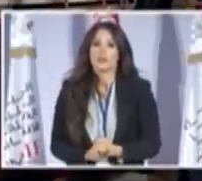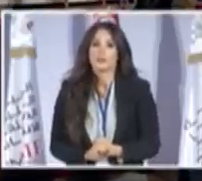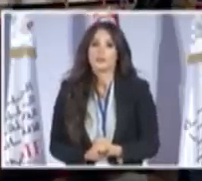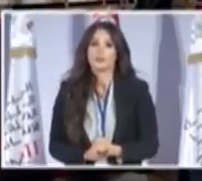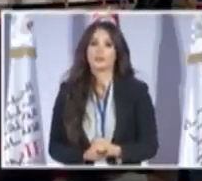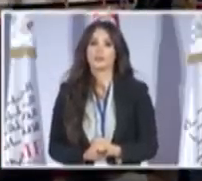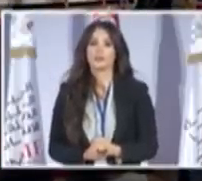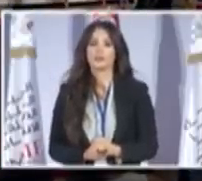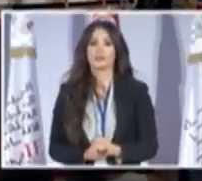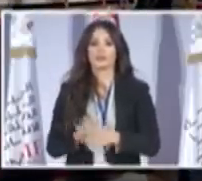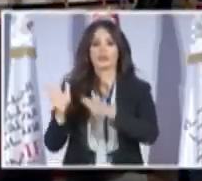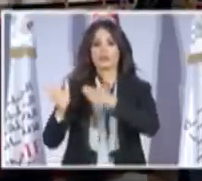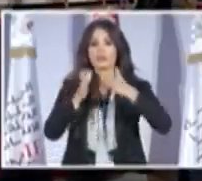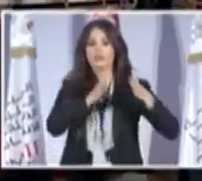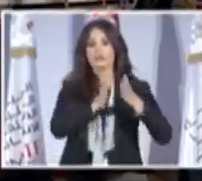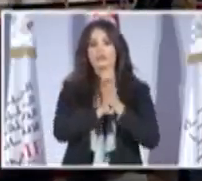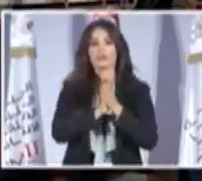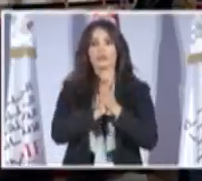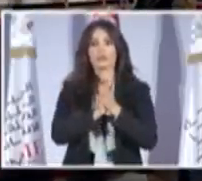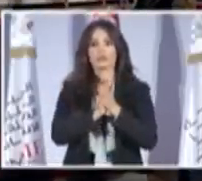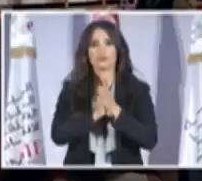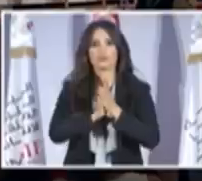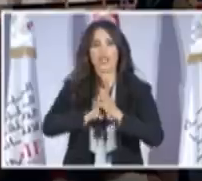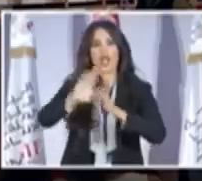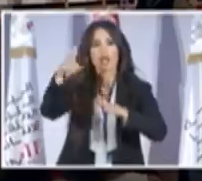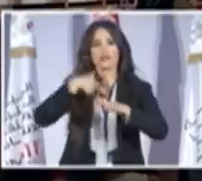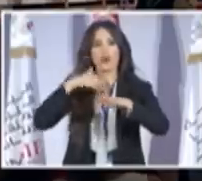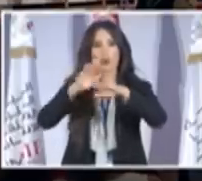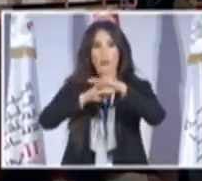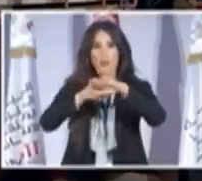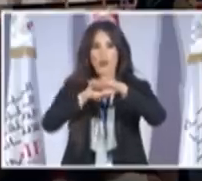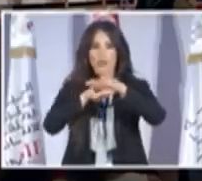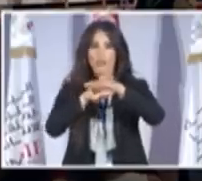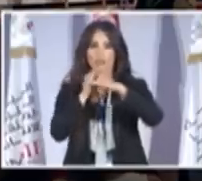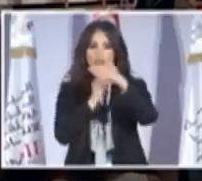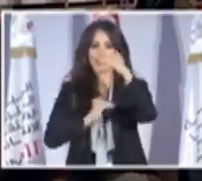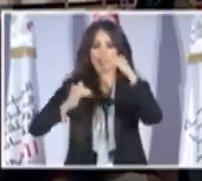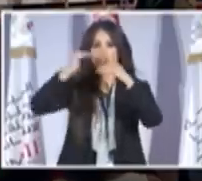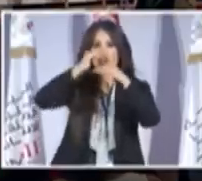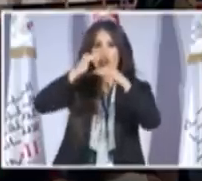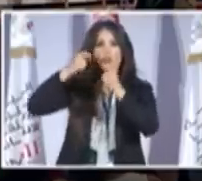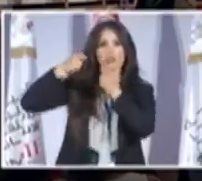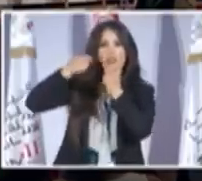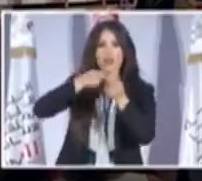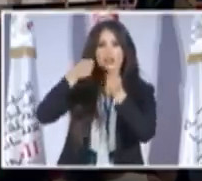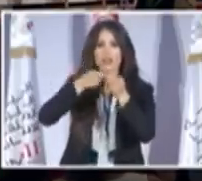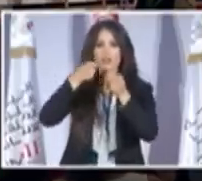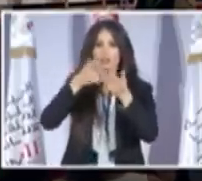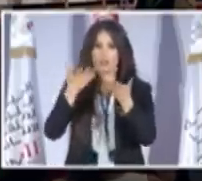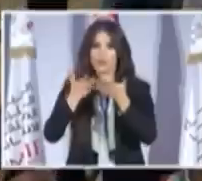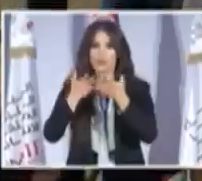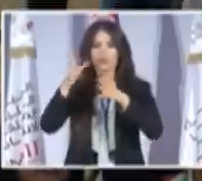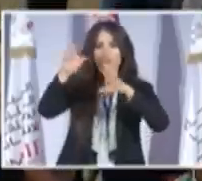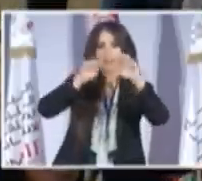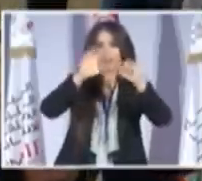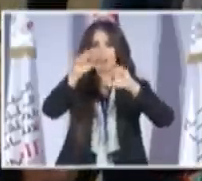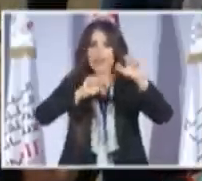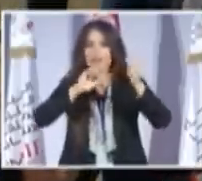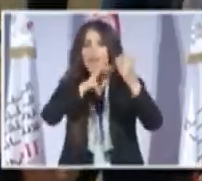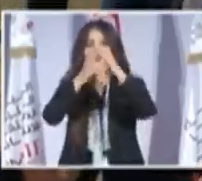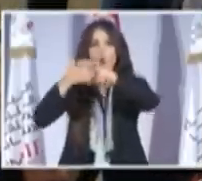بالنسبه للتمويل وتجاوز التمويل كنا استدعينا يوم السبت الفارط كافه الوكاله الماليين